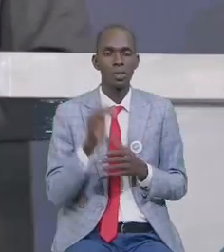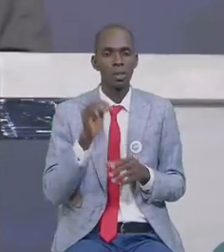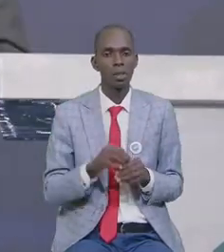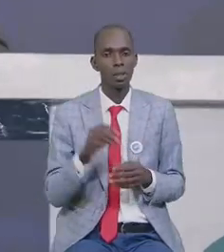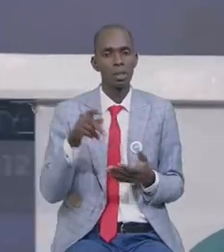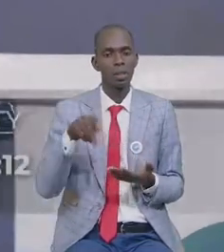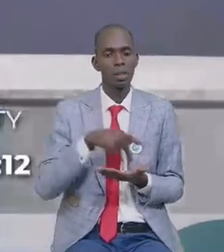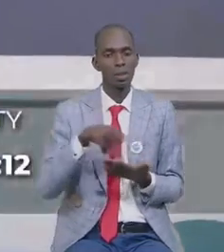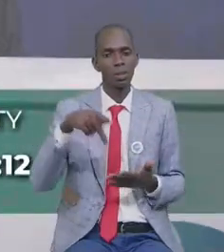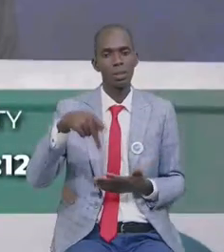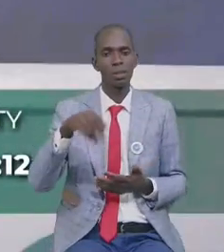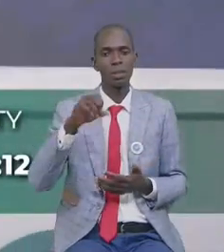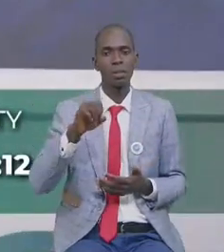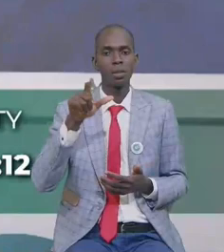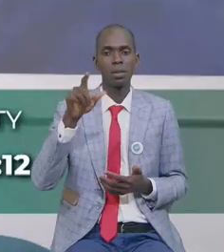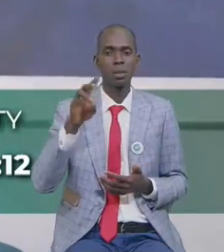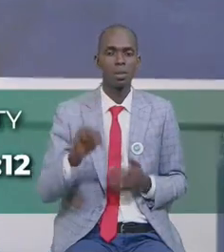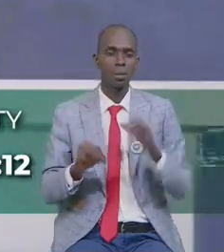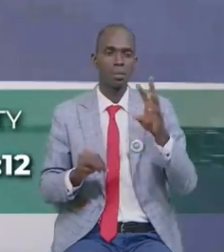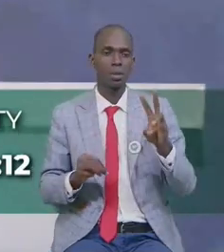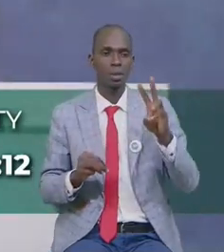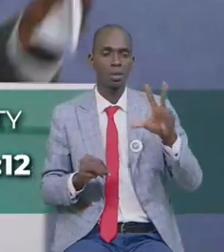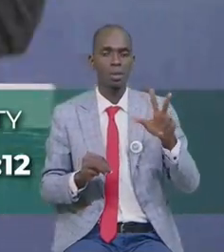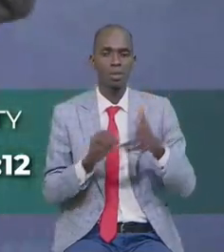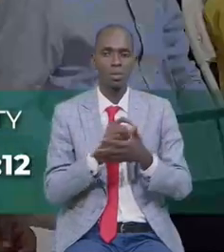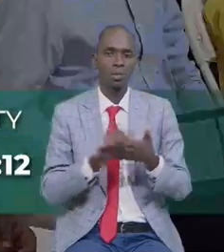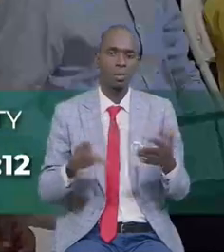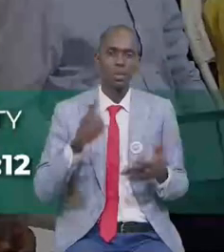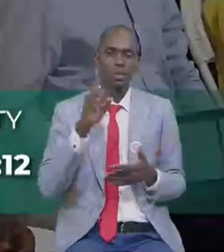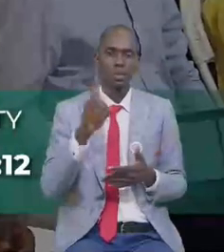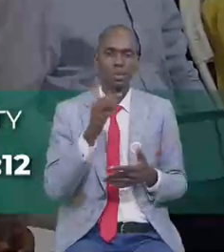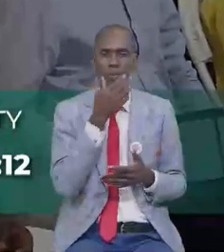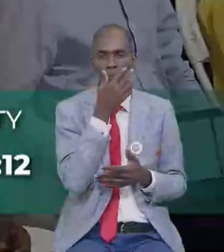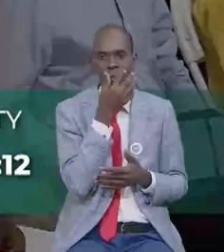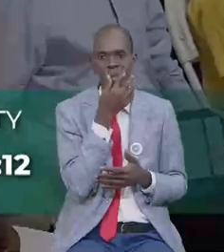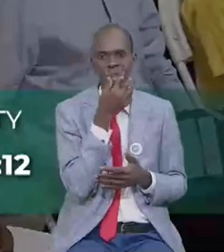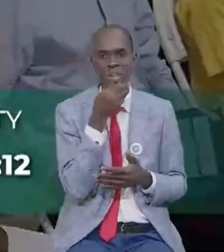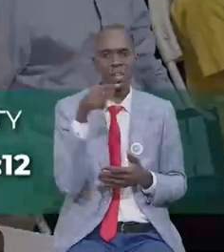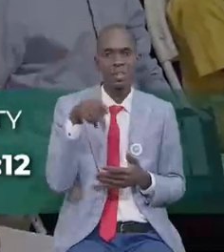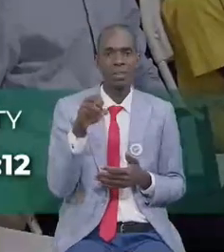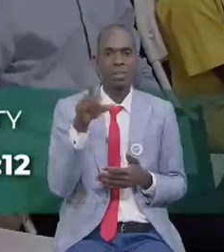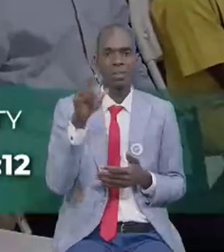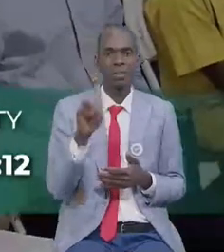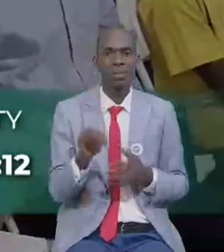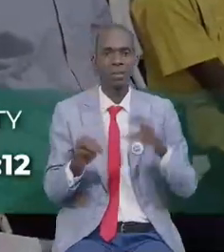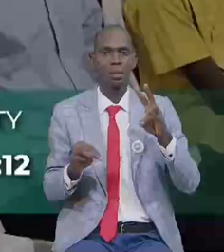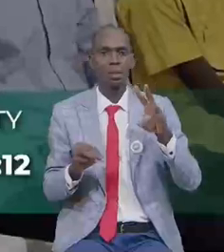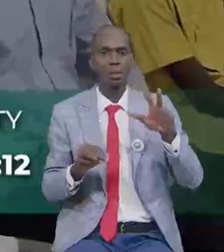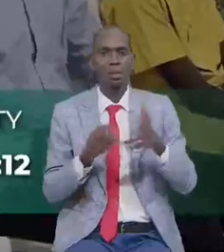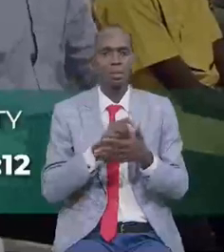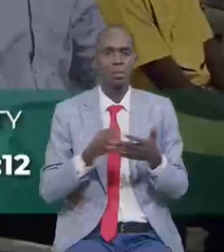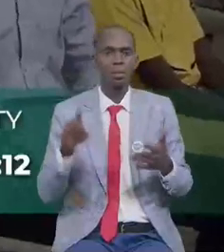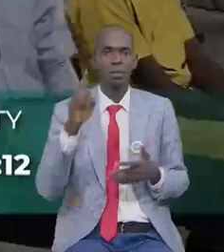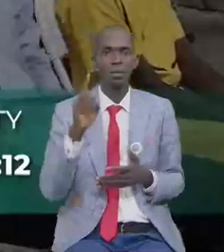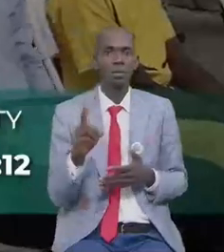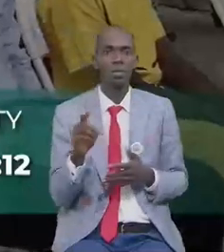Psaume 63. Psaume 63, verset 1. Verset